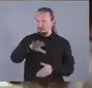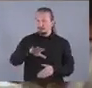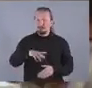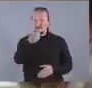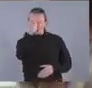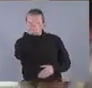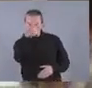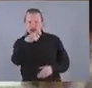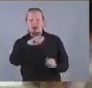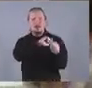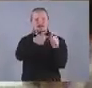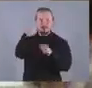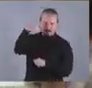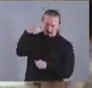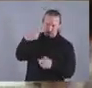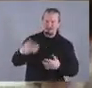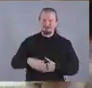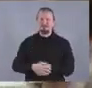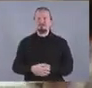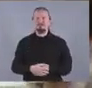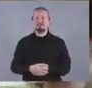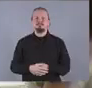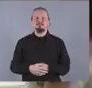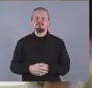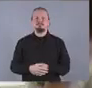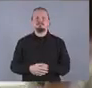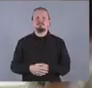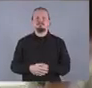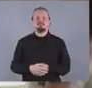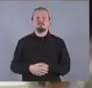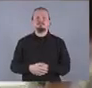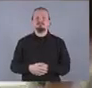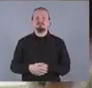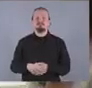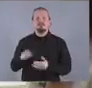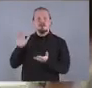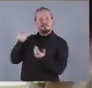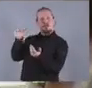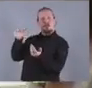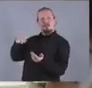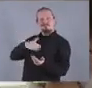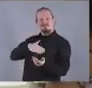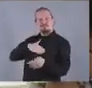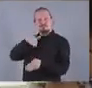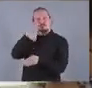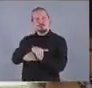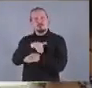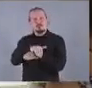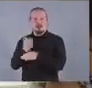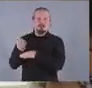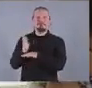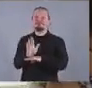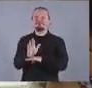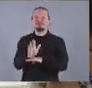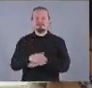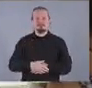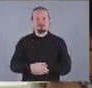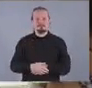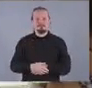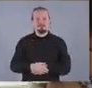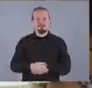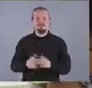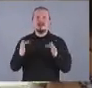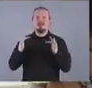président, cher vice-président, le vœu qui est présenté, qui est soumis ce soir, concerne donc